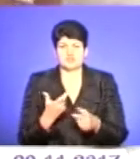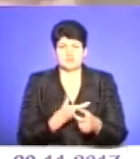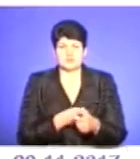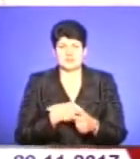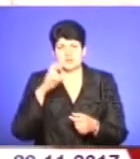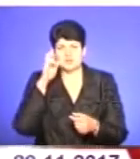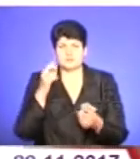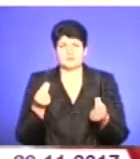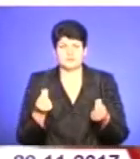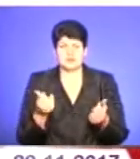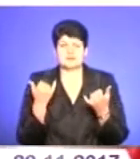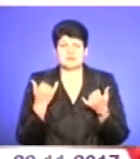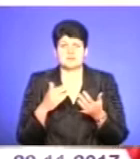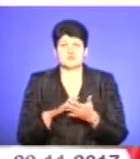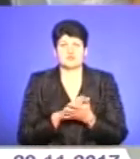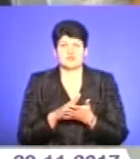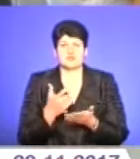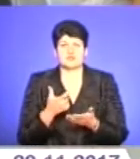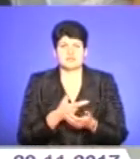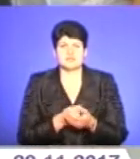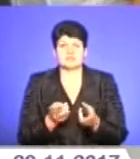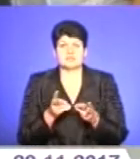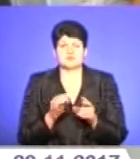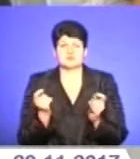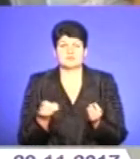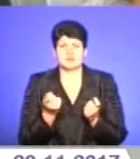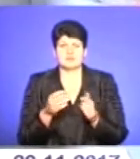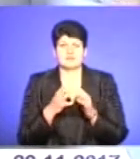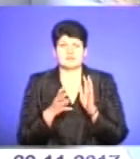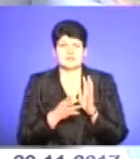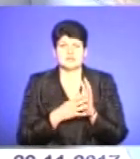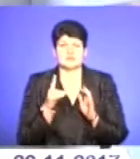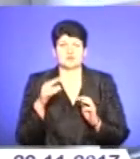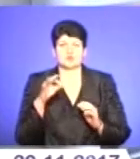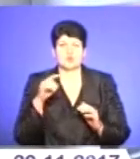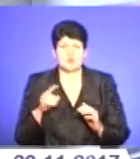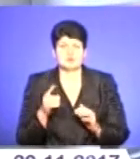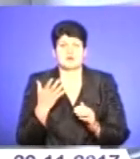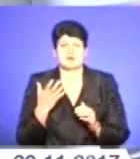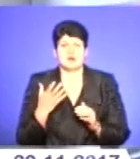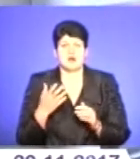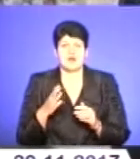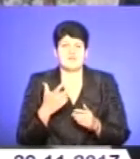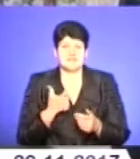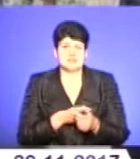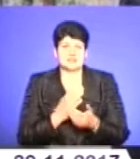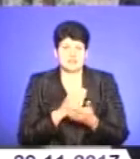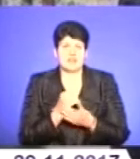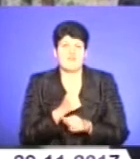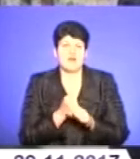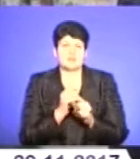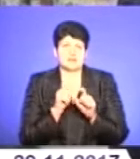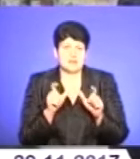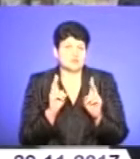державний рахунок. Наразі безкоштовної вакцини залишилось небагато – 19 доз. Втім, лікарі кажуть, вакцина є в аптеці, тож при